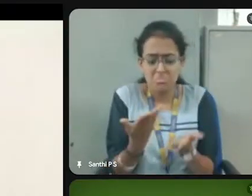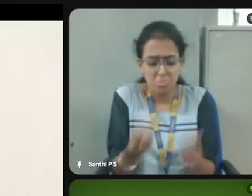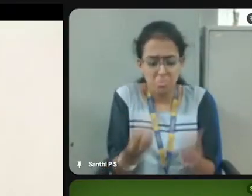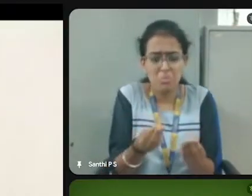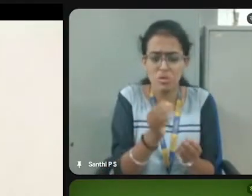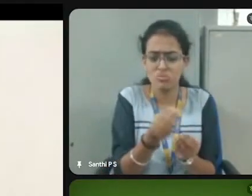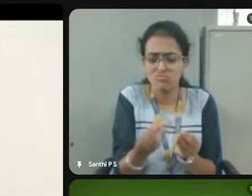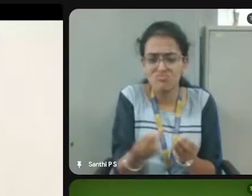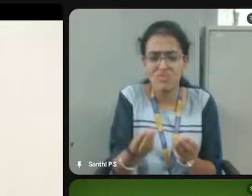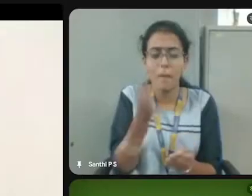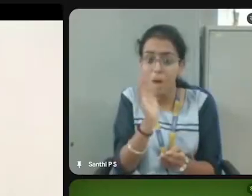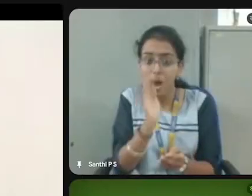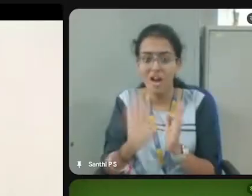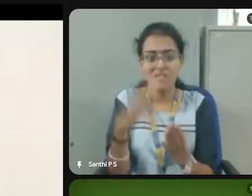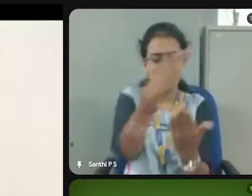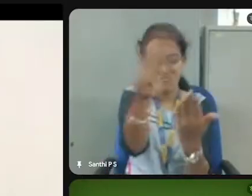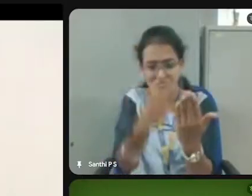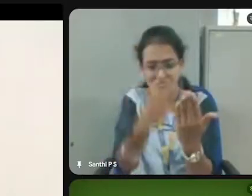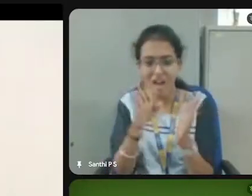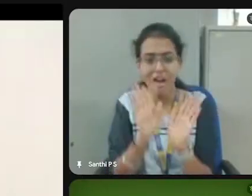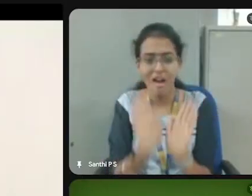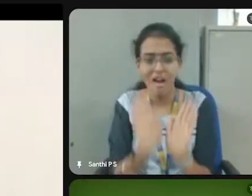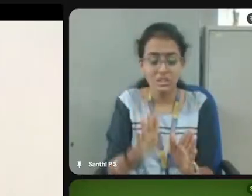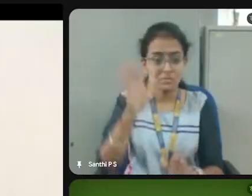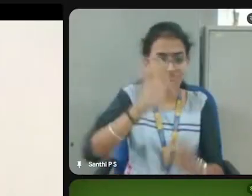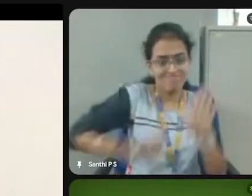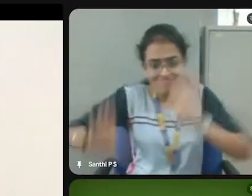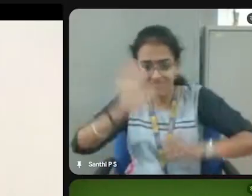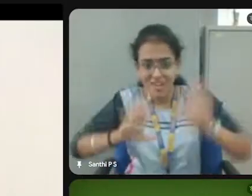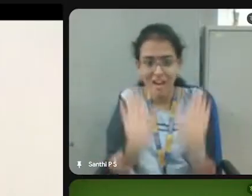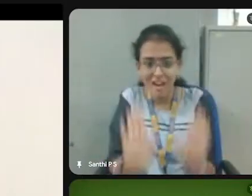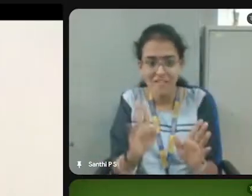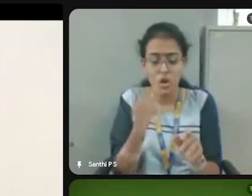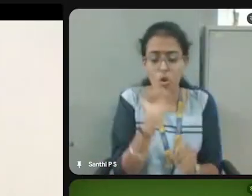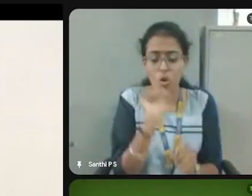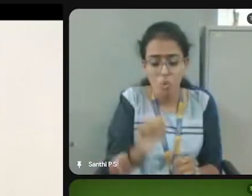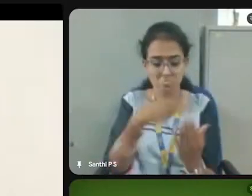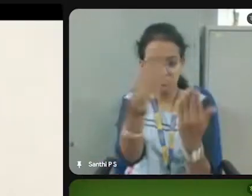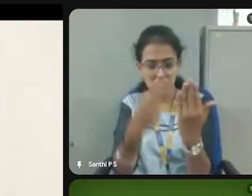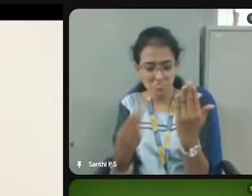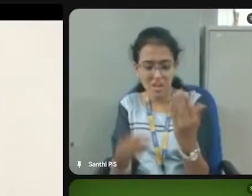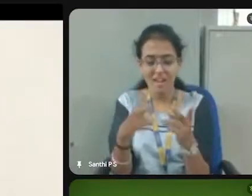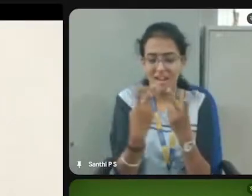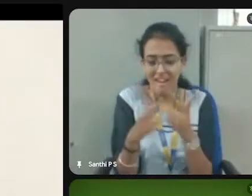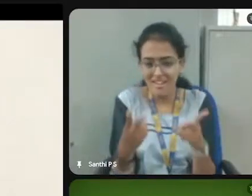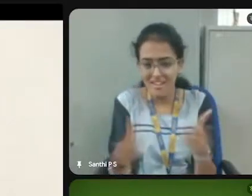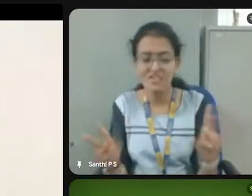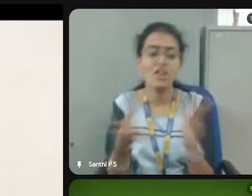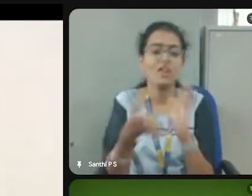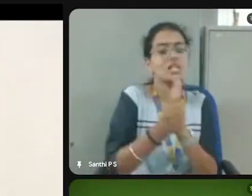ചില കുട്ടികൾക്ക് ചിത്രം വരയ്ക്കാൻ പറ്റും, ചിലവർക്ക് അഭിനയിക്കാൻ പറ്റും, ചിലവർക്ക് പടങ്ങ് വരയ്ക്കാൻ പറ്റും. അങ്ങനെ